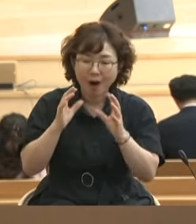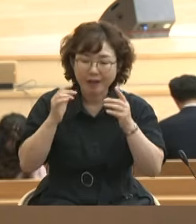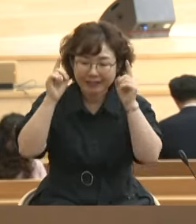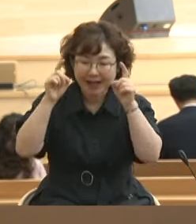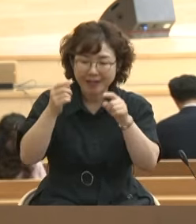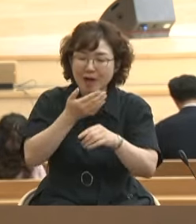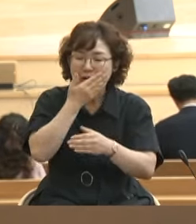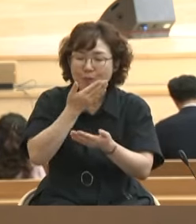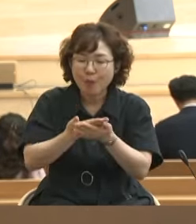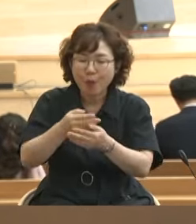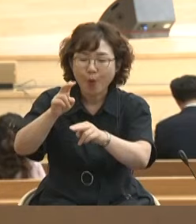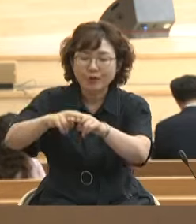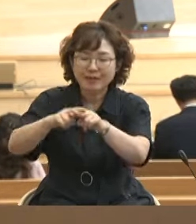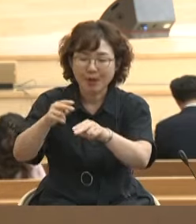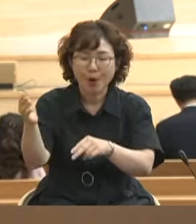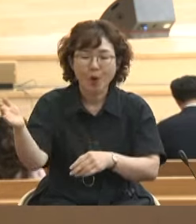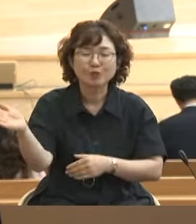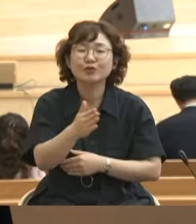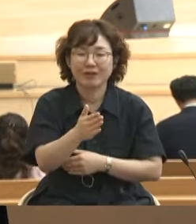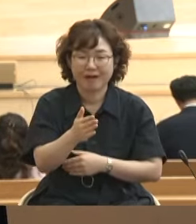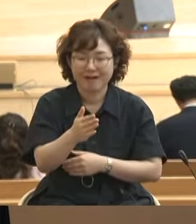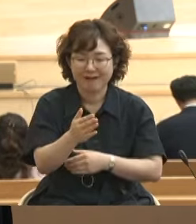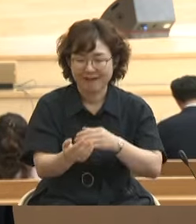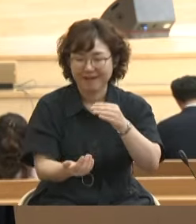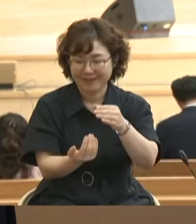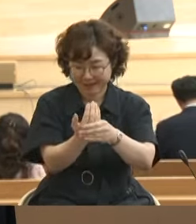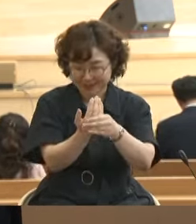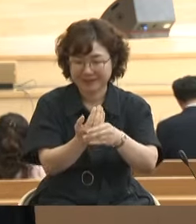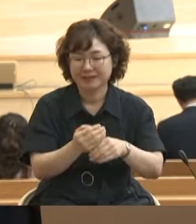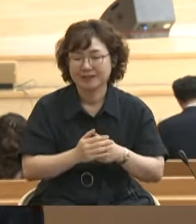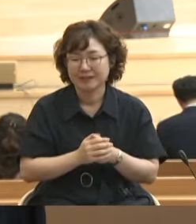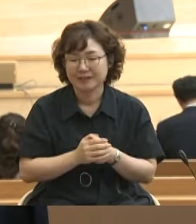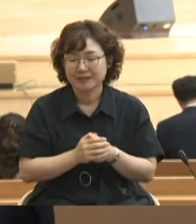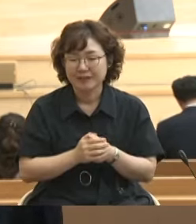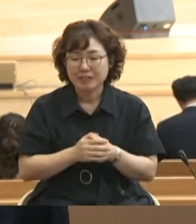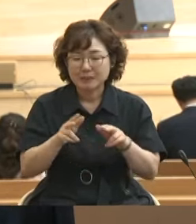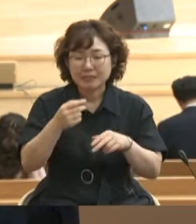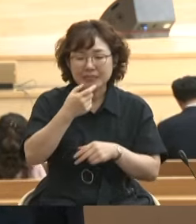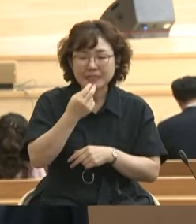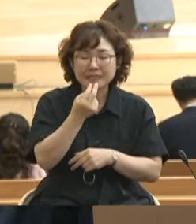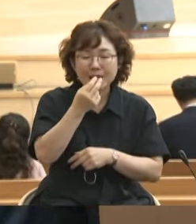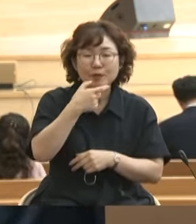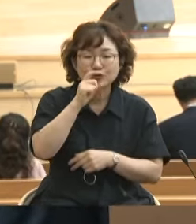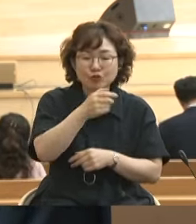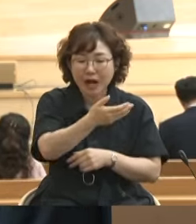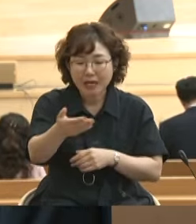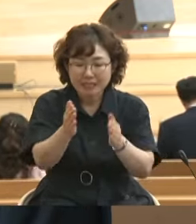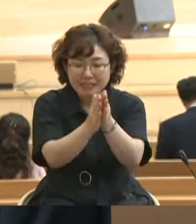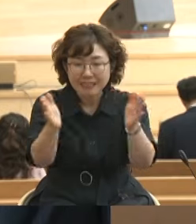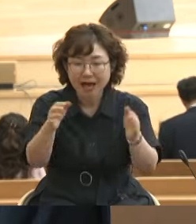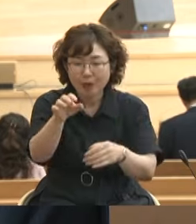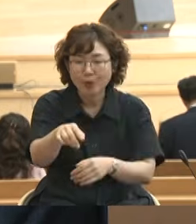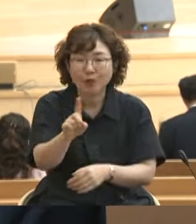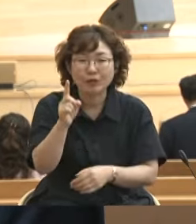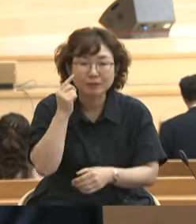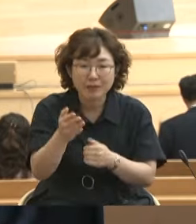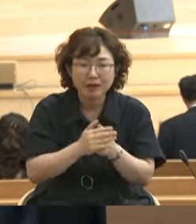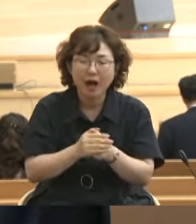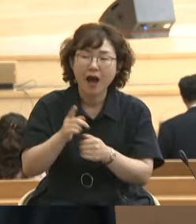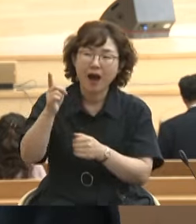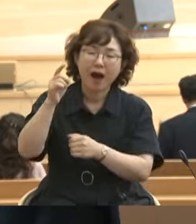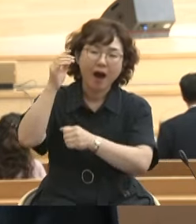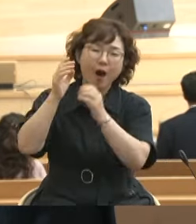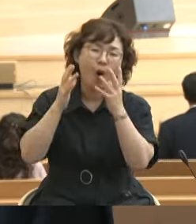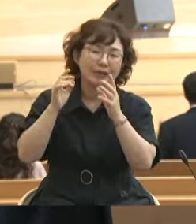양의 보좌로부터 나와서. 할렐루야. 아멘. 어디에서 이 생명수의 강이 흘러나온다고요?